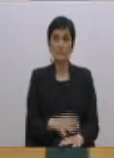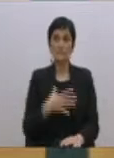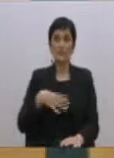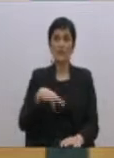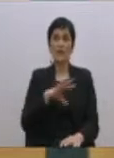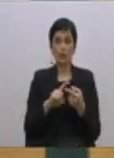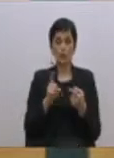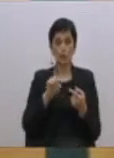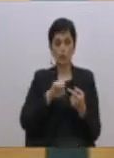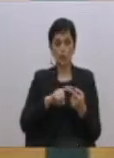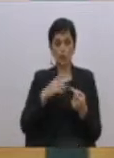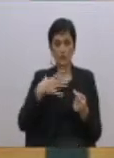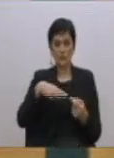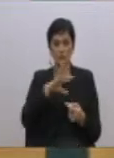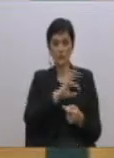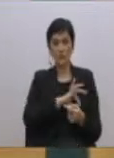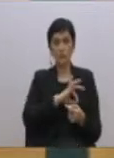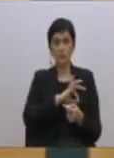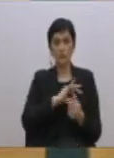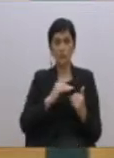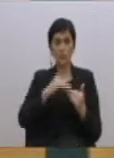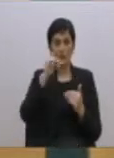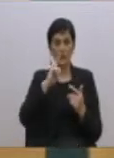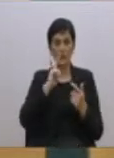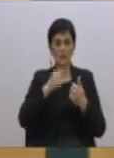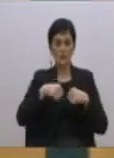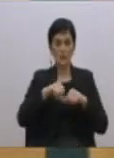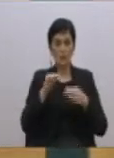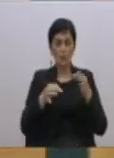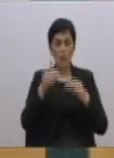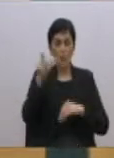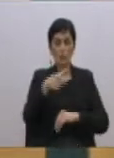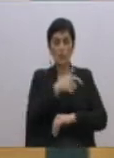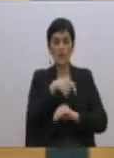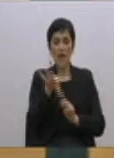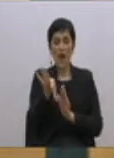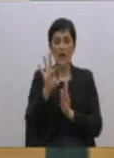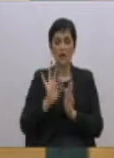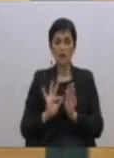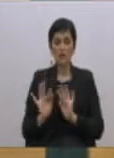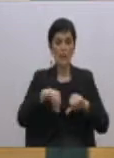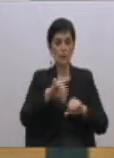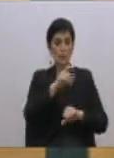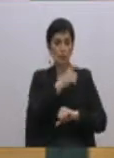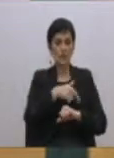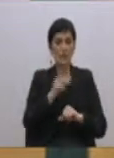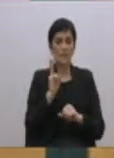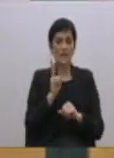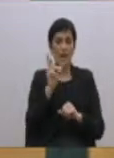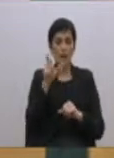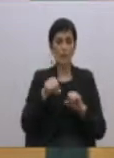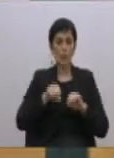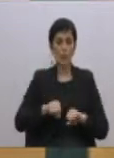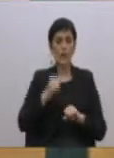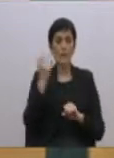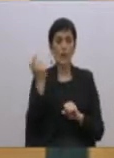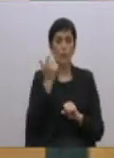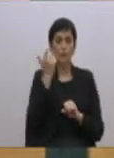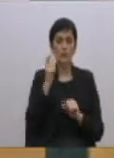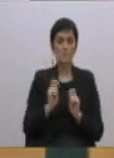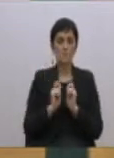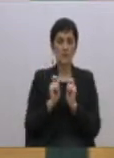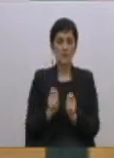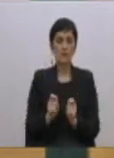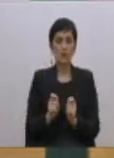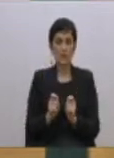საქართველოს შემდეგი საკითხი საქართველოს იუსტიციის უმაღლეს საბჭოს მოსამართლე წევრის არჩევის პროცედურაში მონაწილე საბჭოს წესისთვის ფლებამოსილების